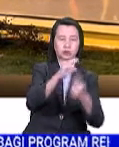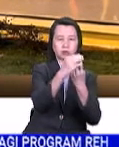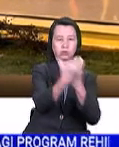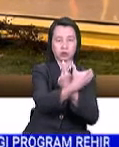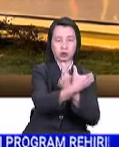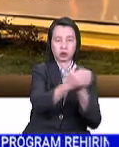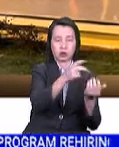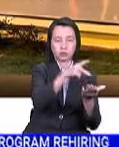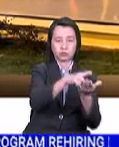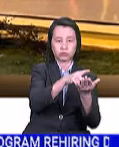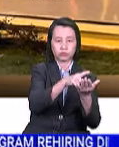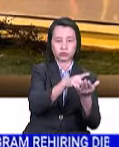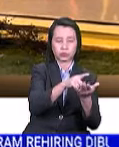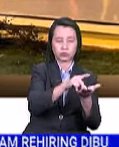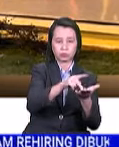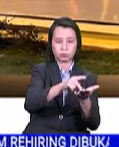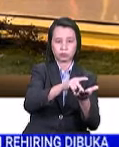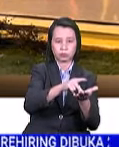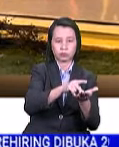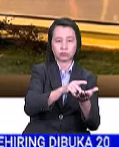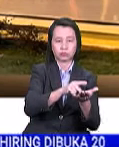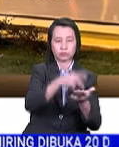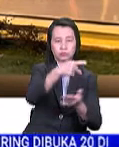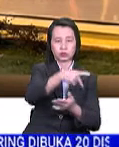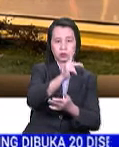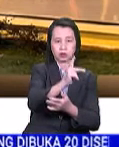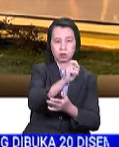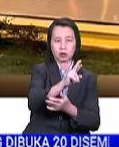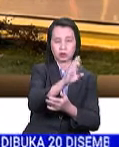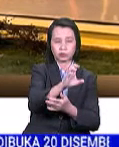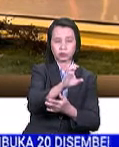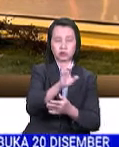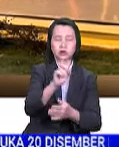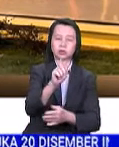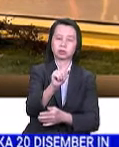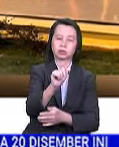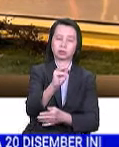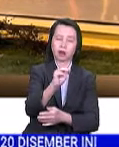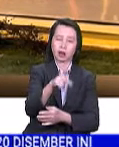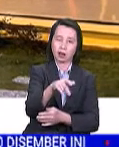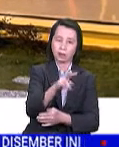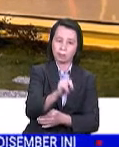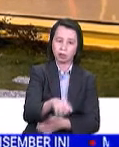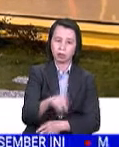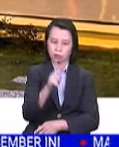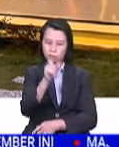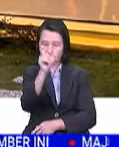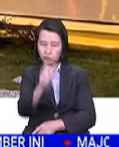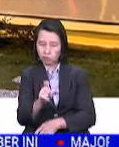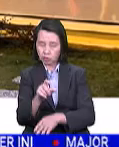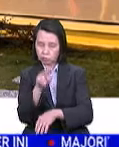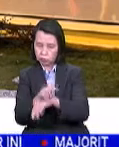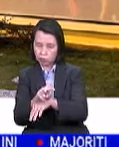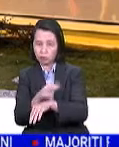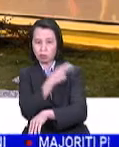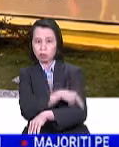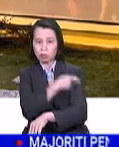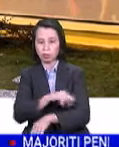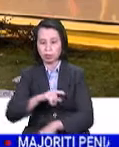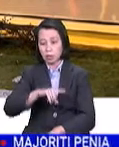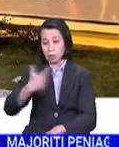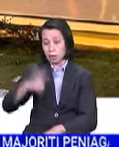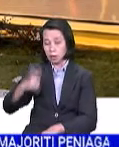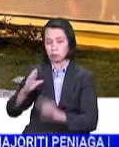kuarantin di Pusat Kuarantin dan Rawatan COVID-19 PKRC Tampin, seorang menerima pemantauan di hospital dan